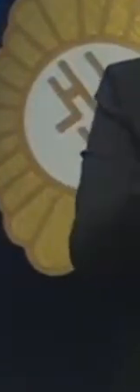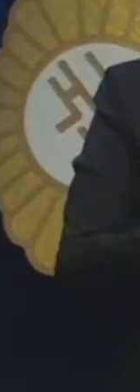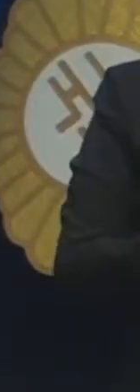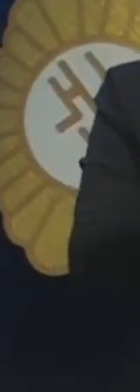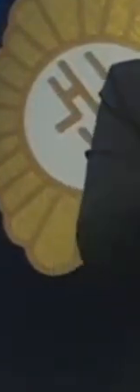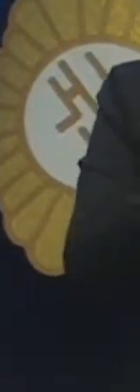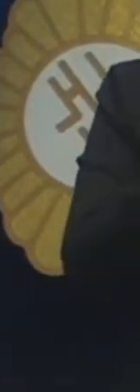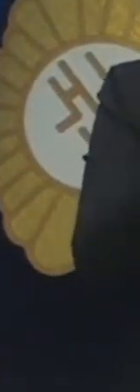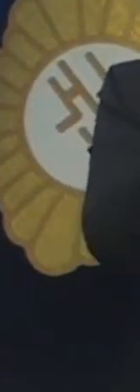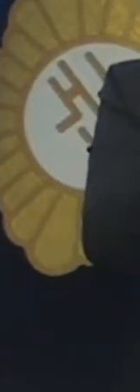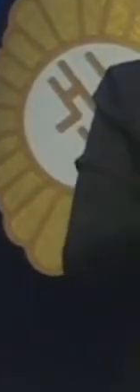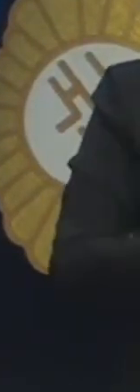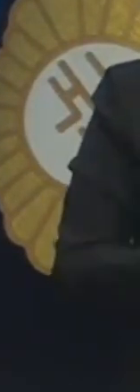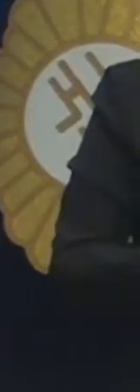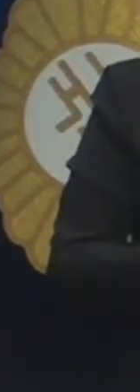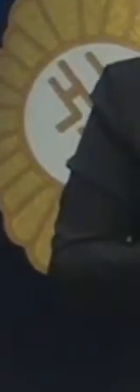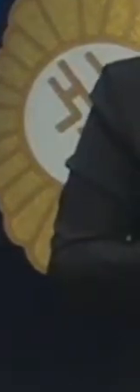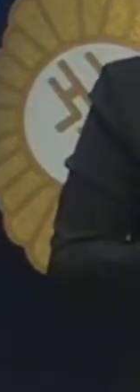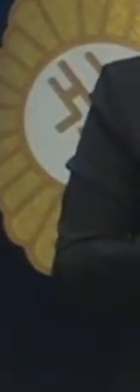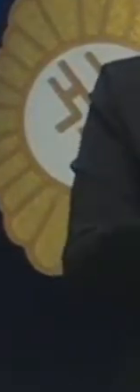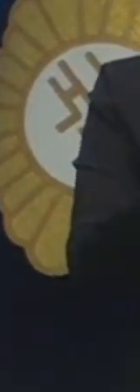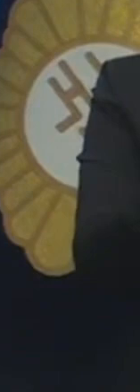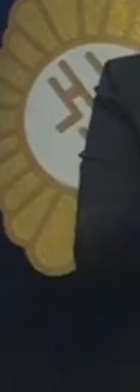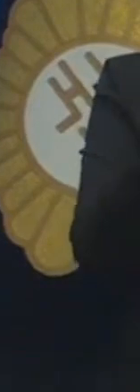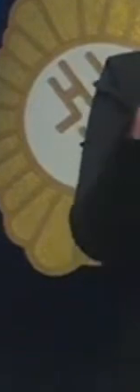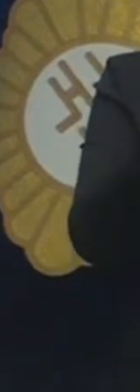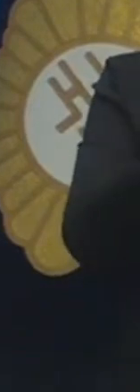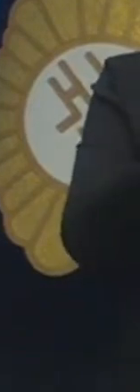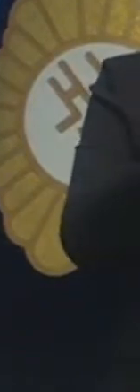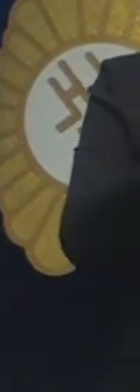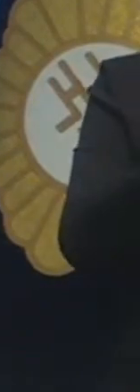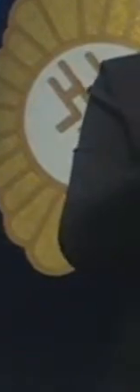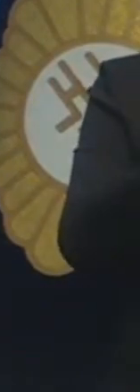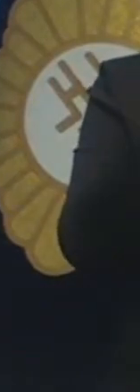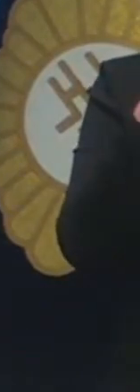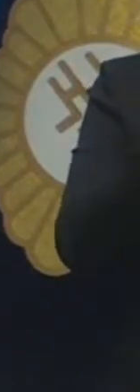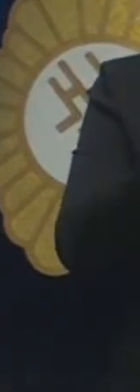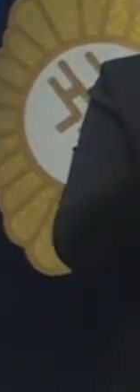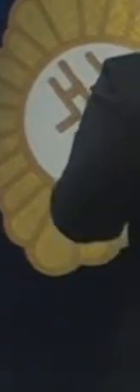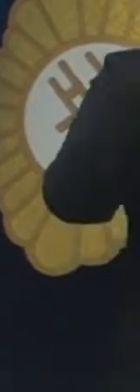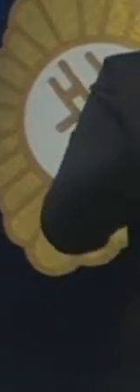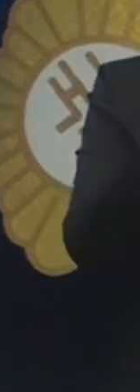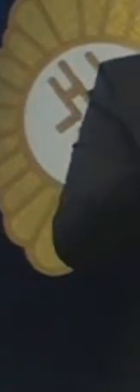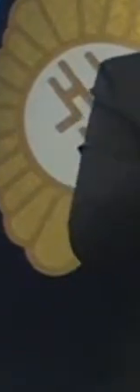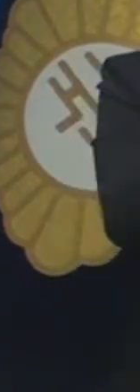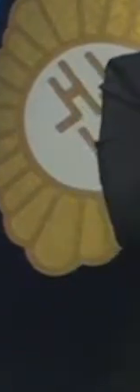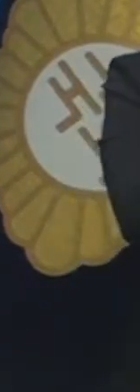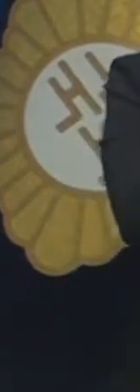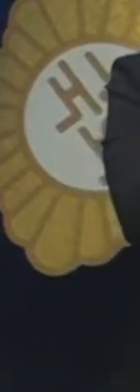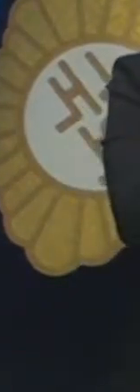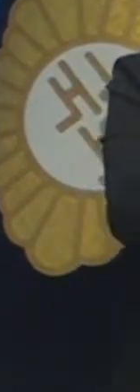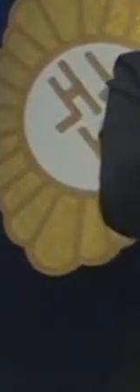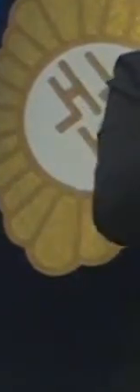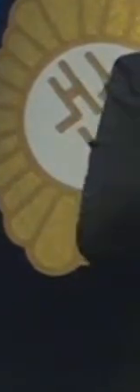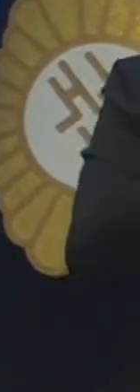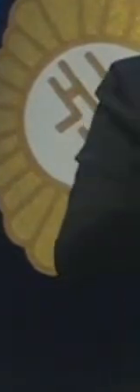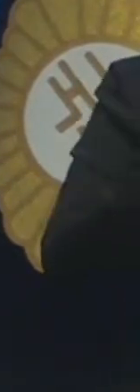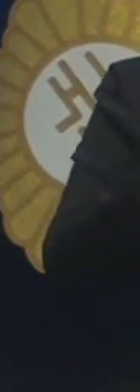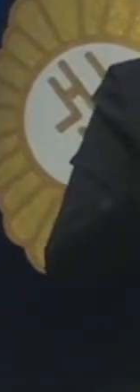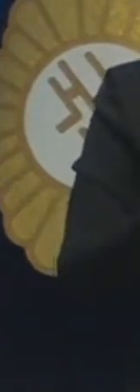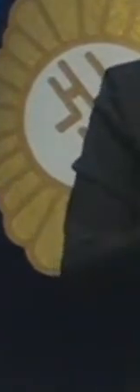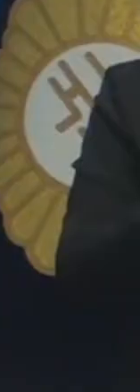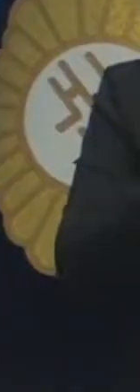말씀드리고 그러기 위한 결정적인 지렛대가 바로 청문회 이상하고도 요상한